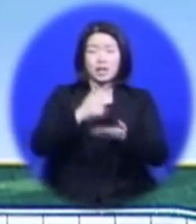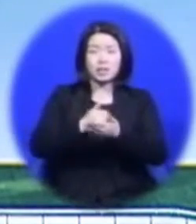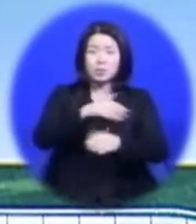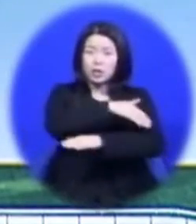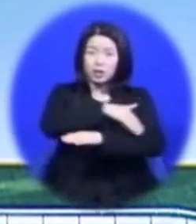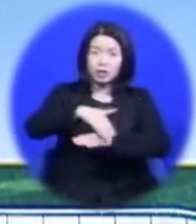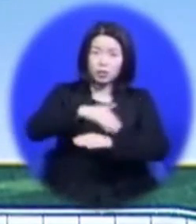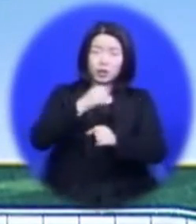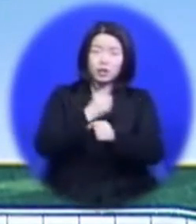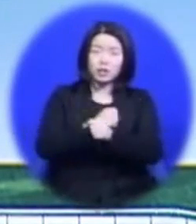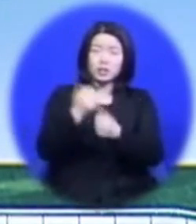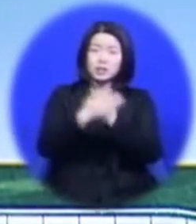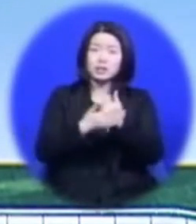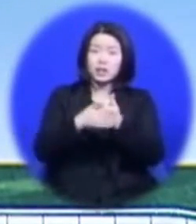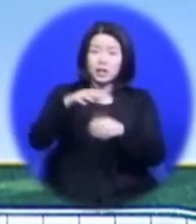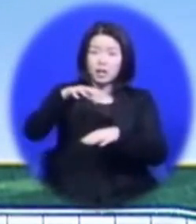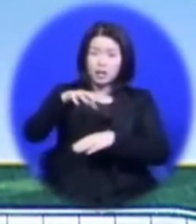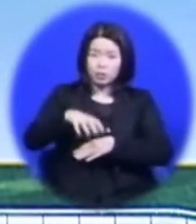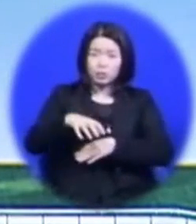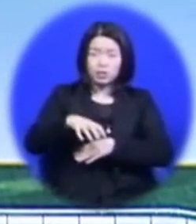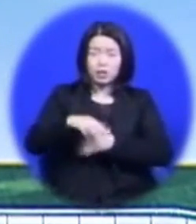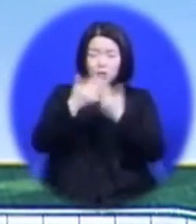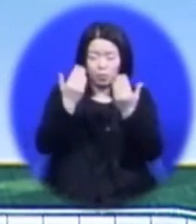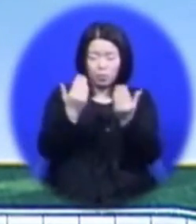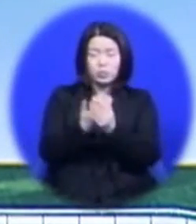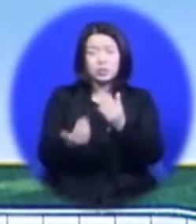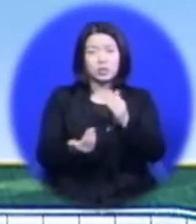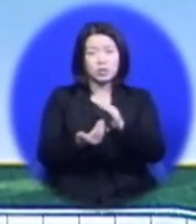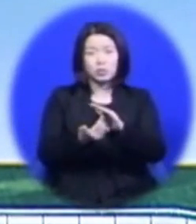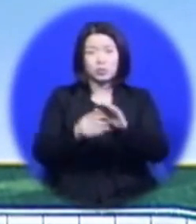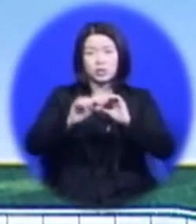계획하신 은혜의 자리에 온전히 이른 게 아닙니다.